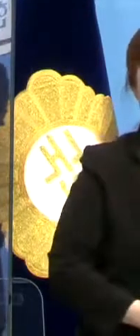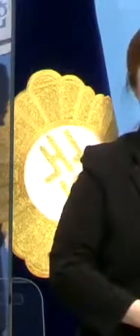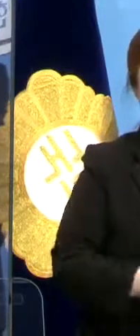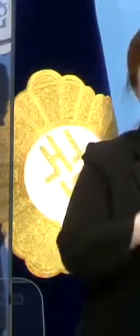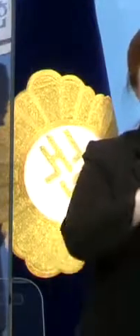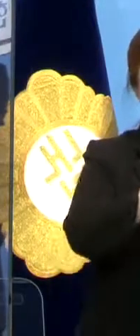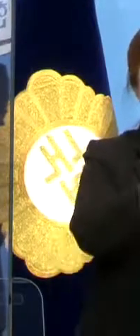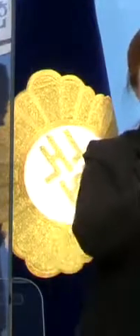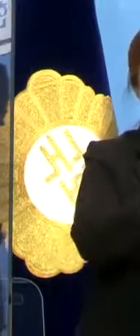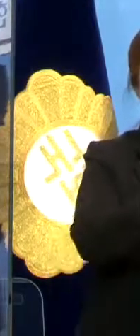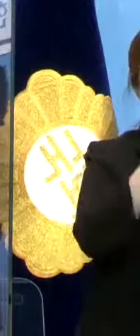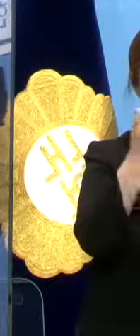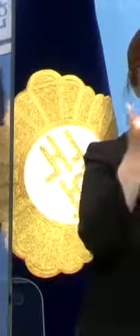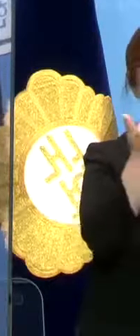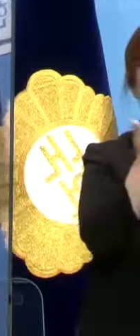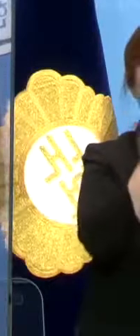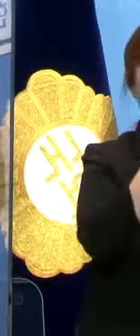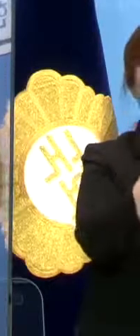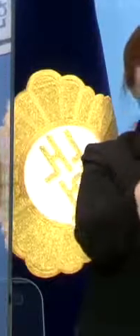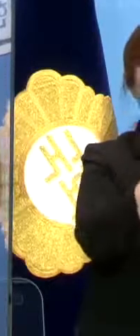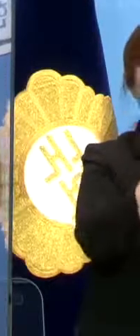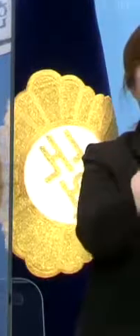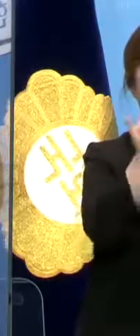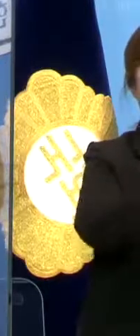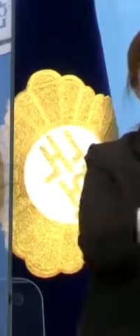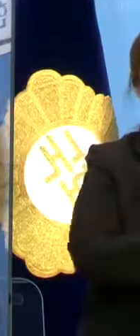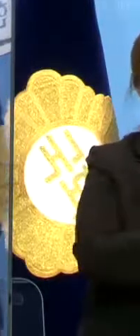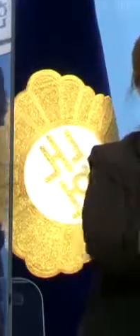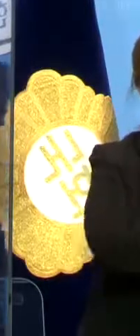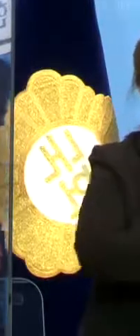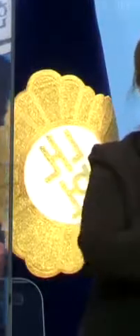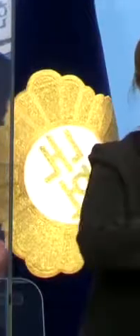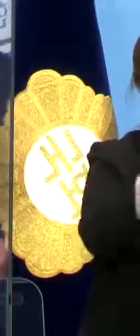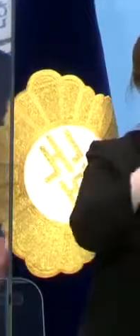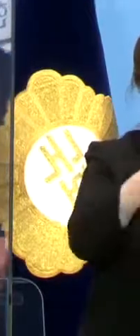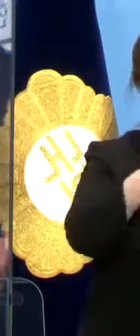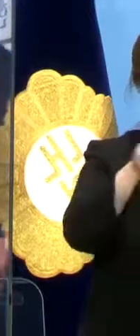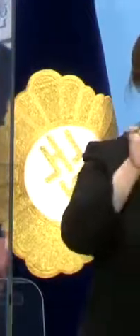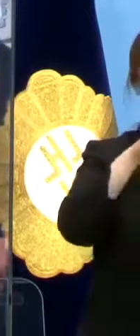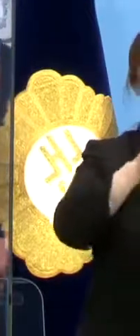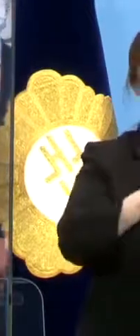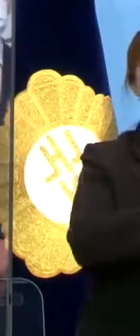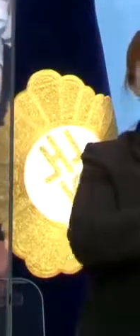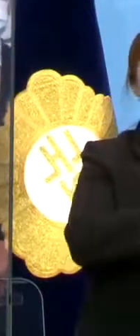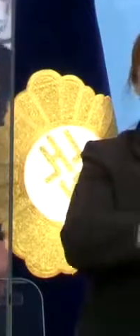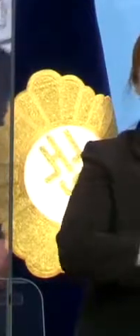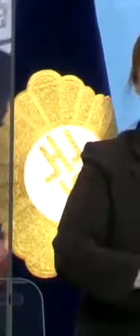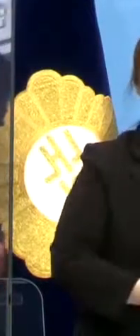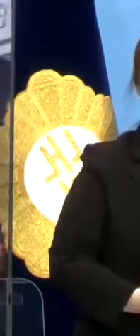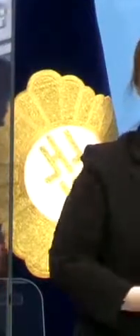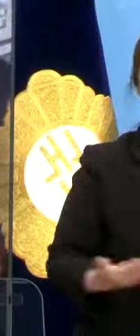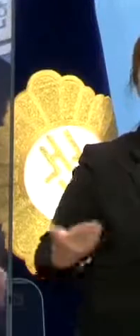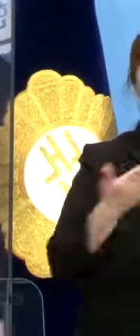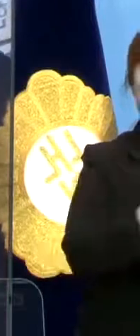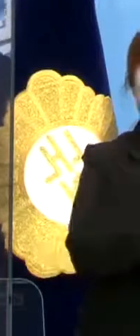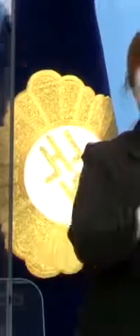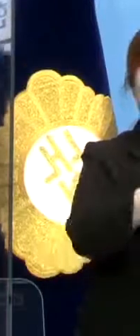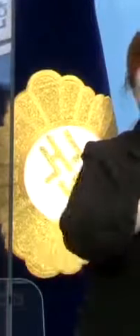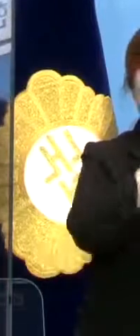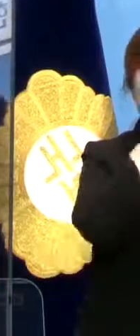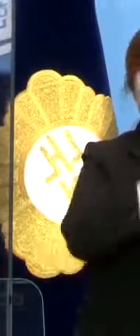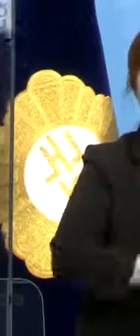먼저 을 주로 위원회 그 진성준 위원장님께서 어 지성이 위원장께서 참석해